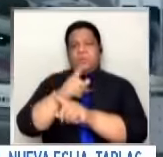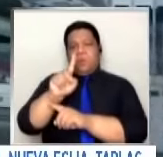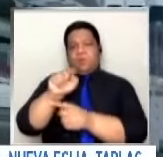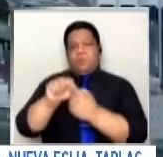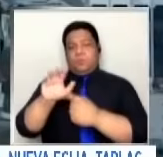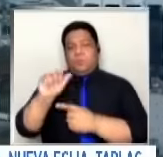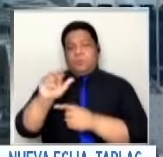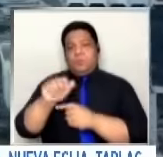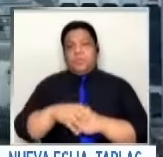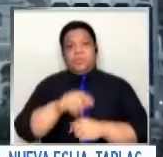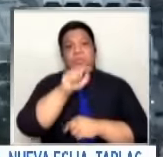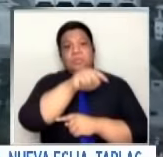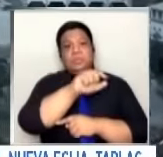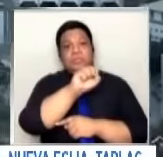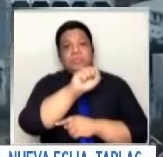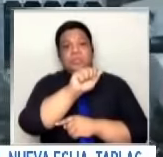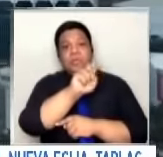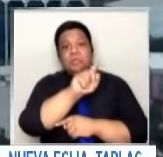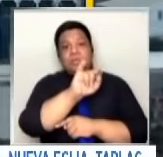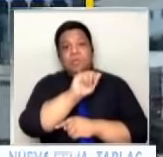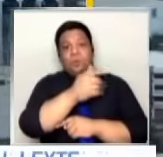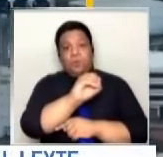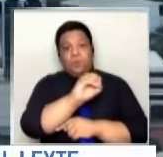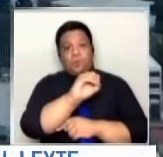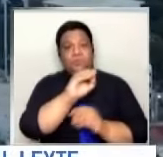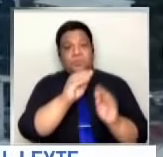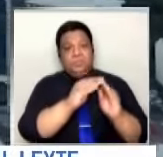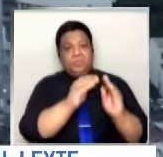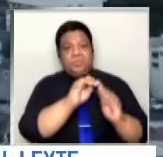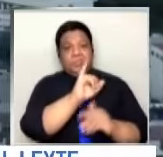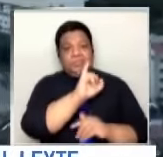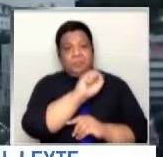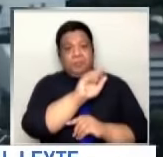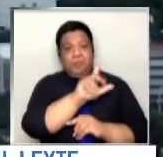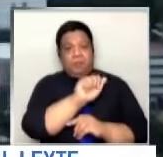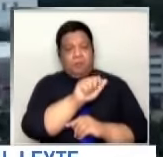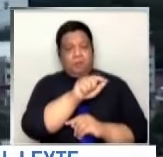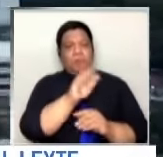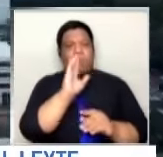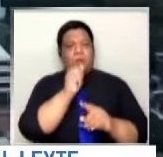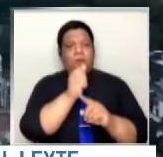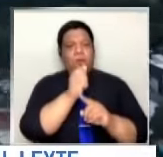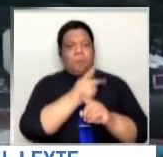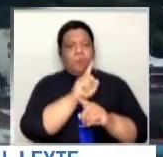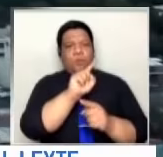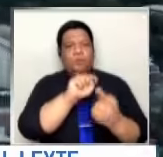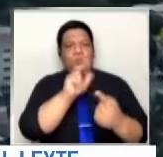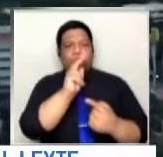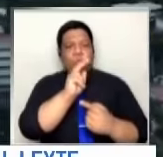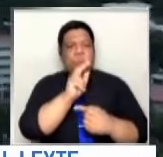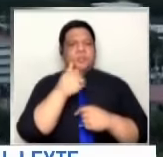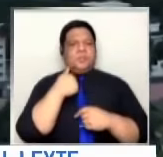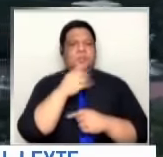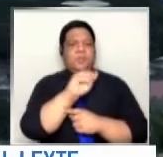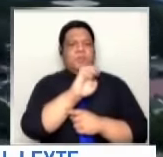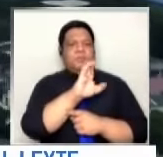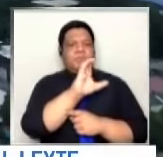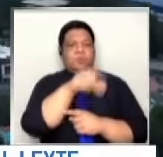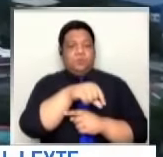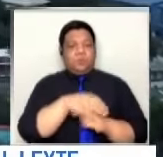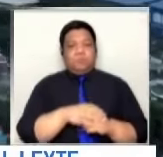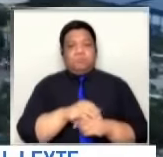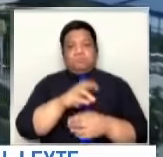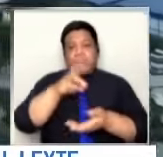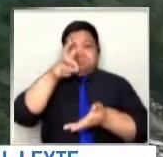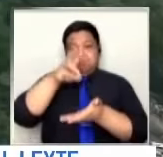Isabela mula April 1 hanggang 30. Habang ang Cordillera Administrative Region, Cagayan, Isabela, Nueva Vizcaya, Batangas,